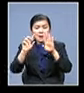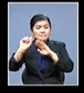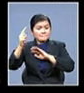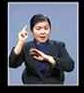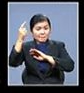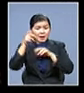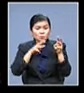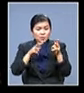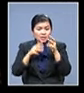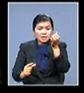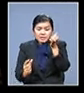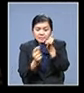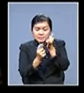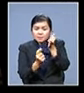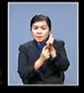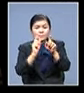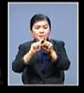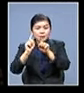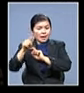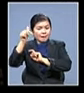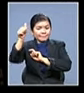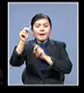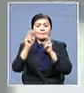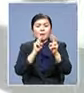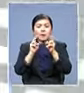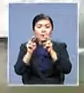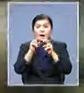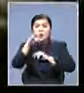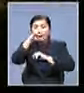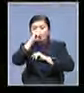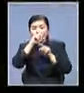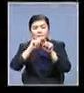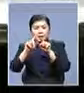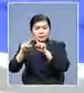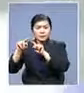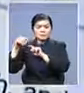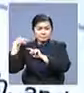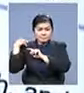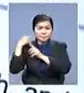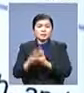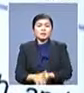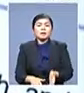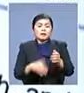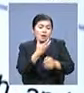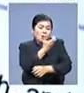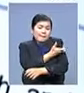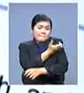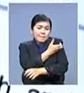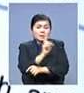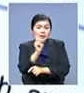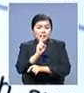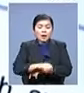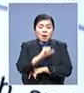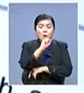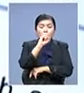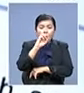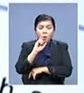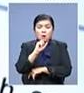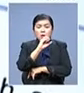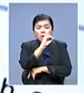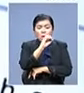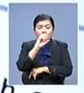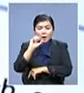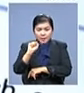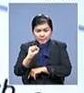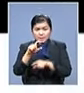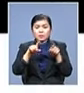รับได้หลายซิมและ DeviceProtectionปกป้องข้อมูลในเครื่องแม้ทำหาย Appleปล่อยอัปเดต iOS 8.2รุ่นสมบูรณ์